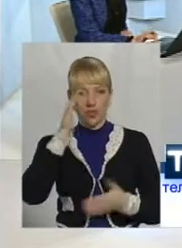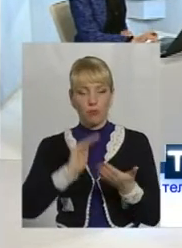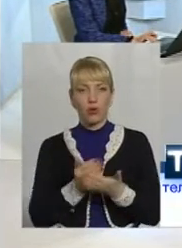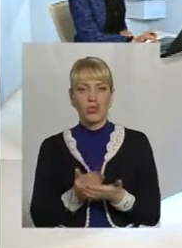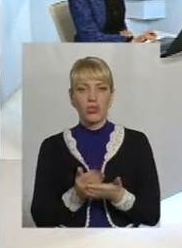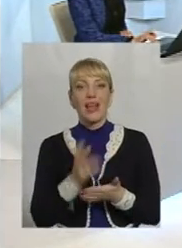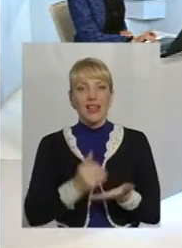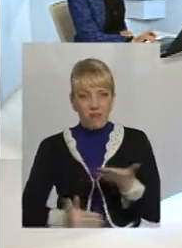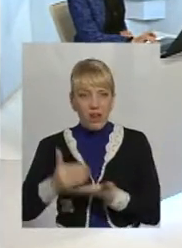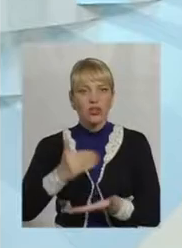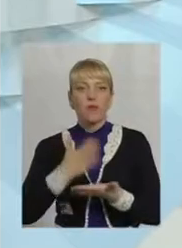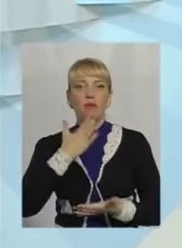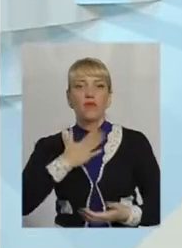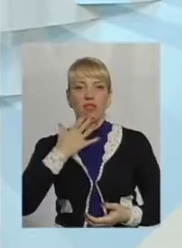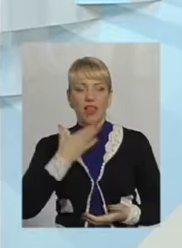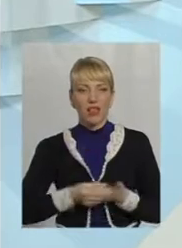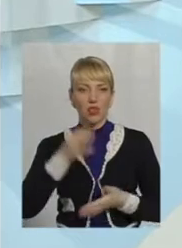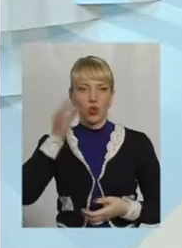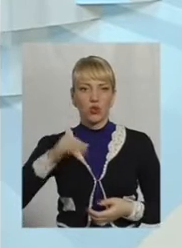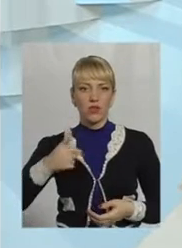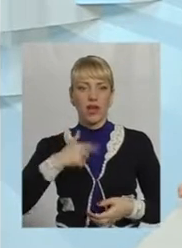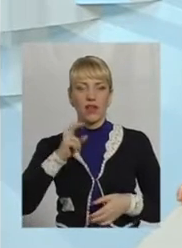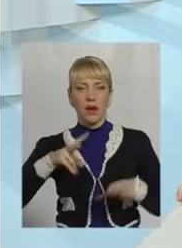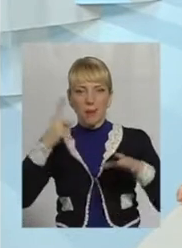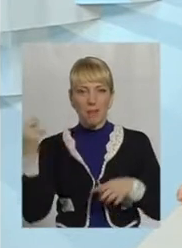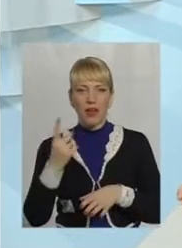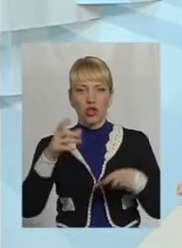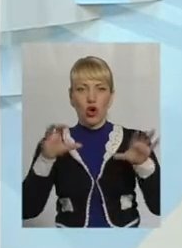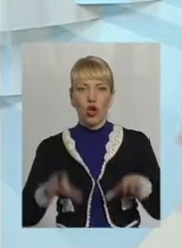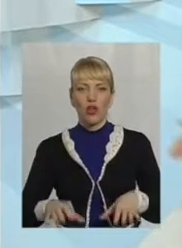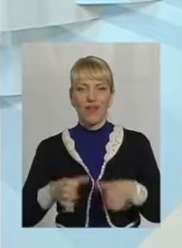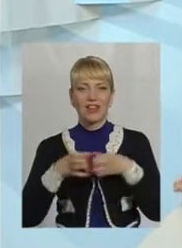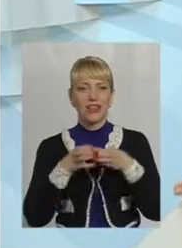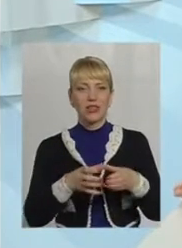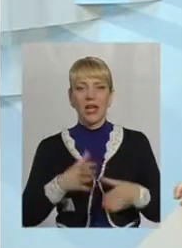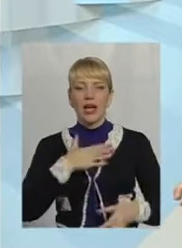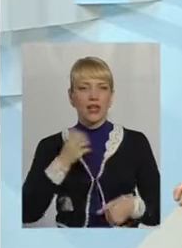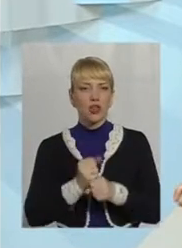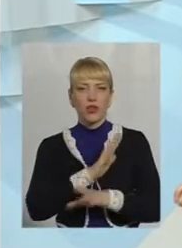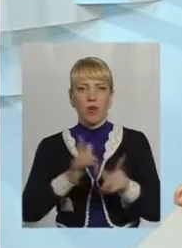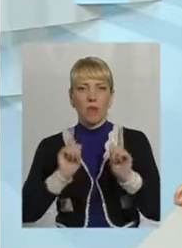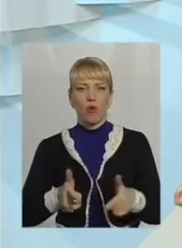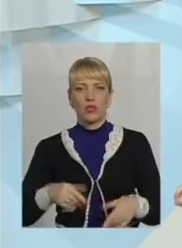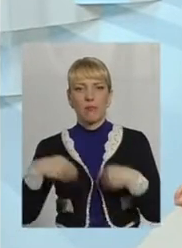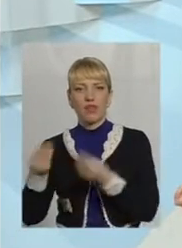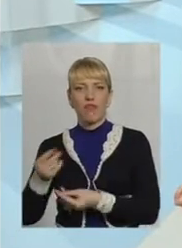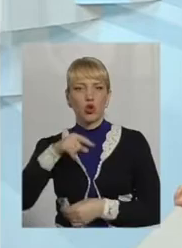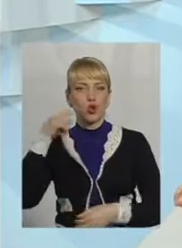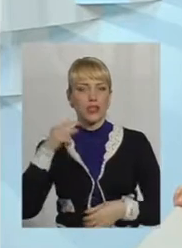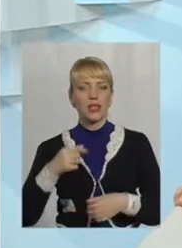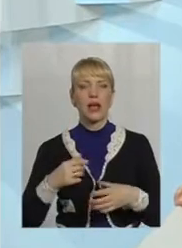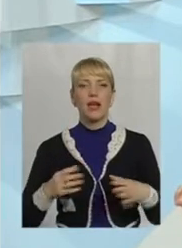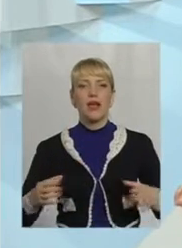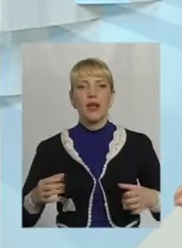врешті-решт, мій власний досвід. Я, як перший голова делегації, категорично не погоджувався передавати Росії